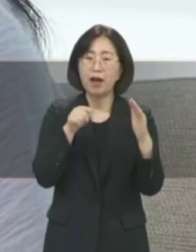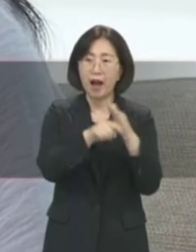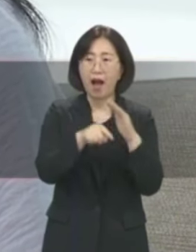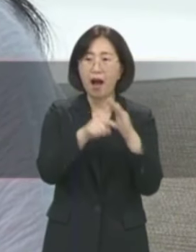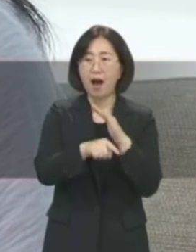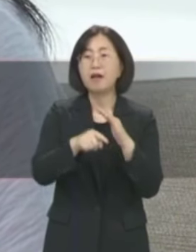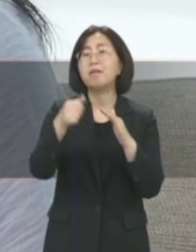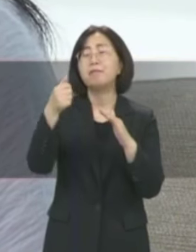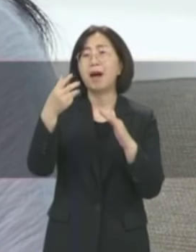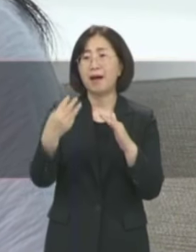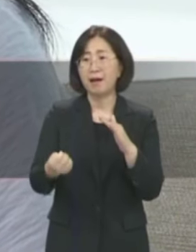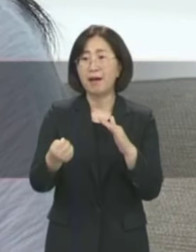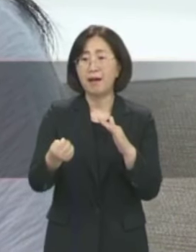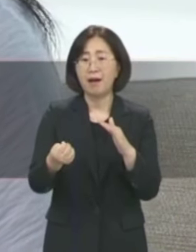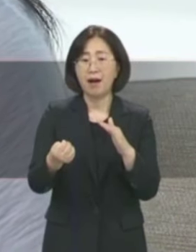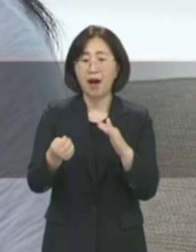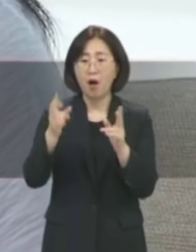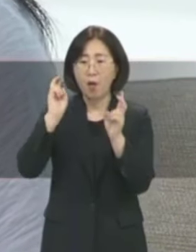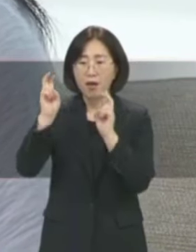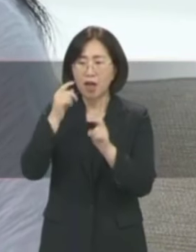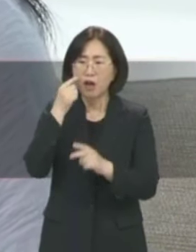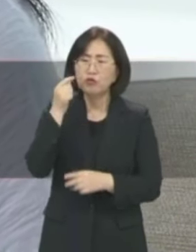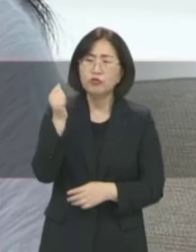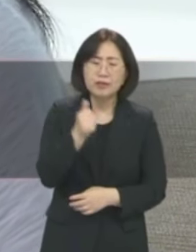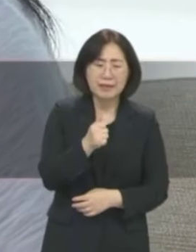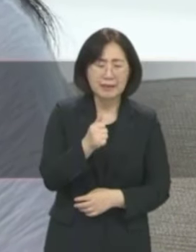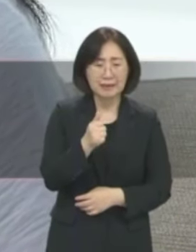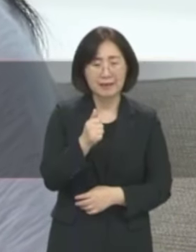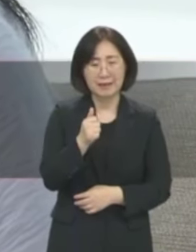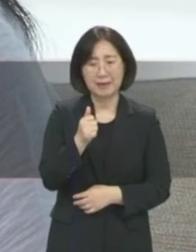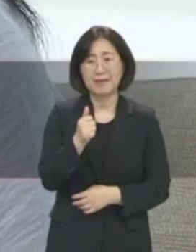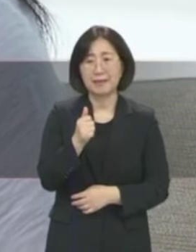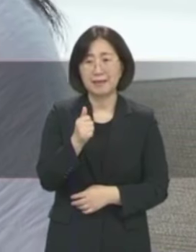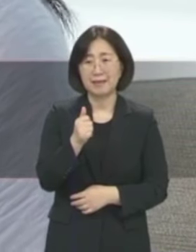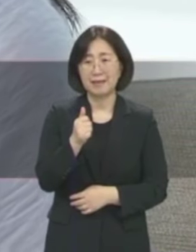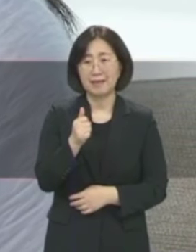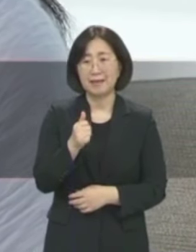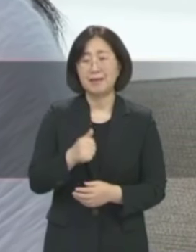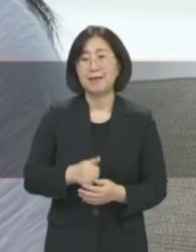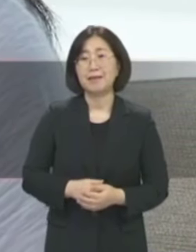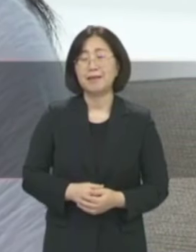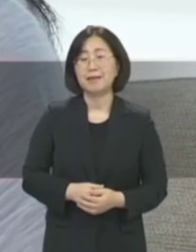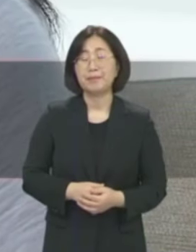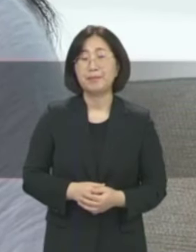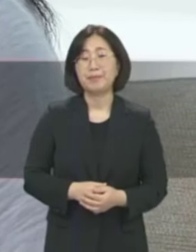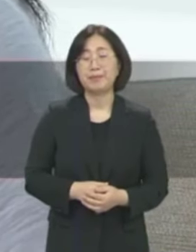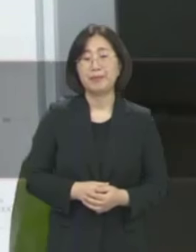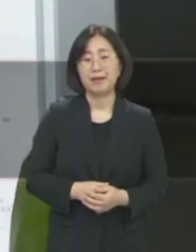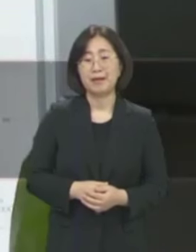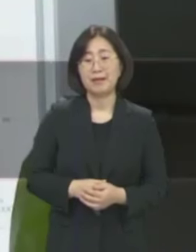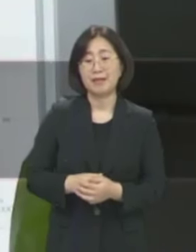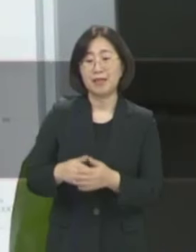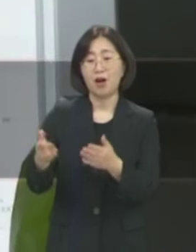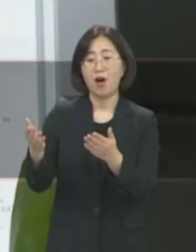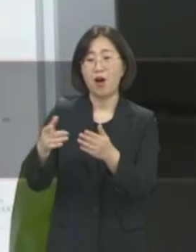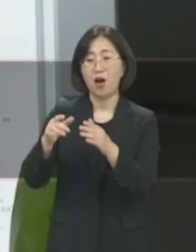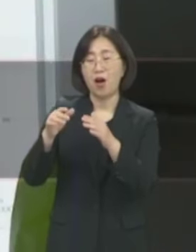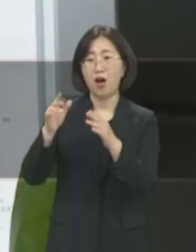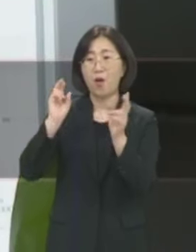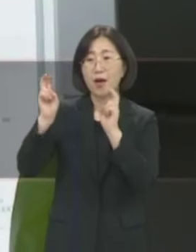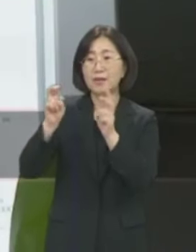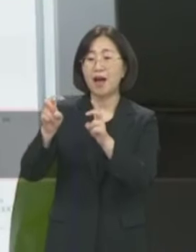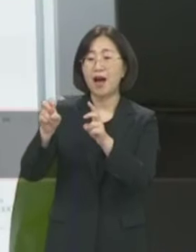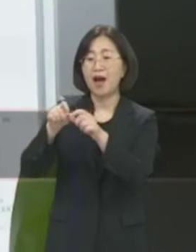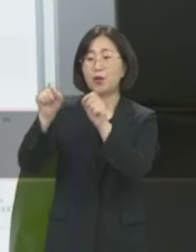되거나 그러면은 이게 조금 회사에 무급이긴 하지만 그런 부분들이 이제 팀원들에게 폐해를 끼치는 것